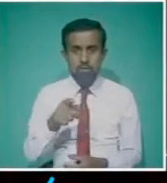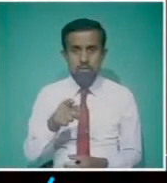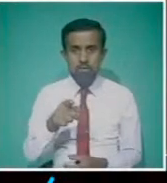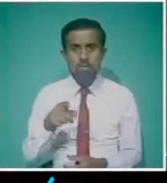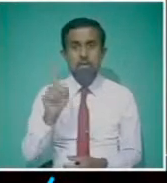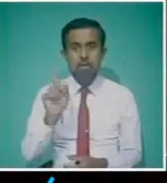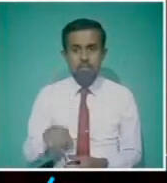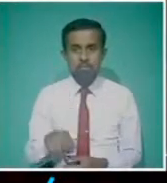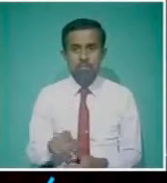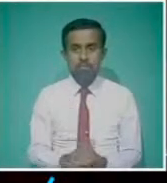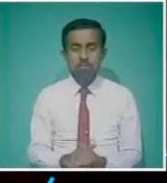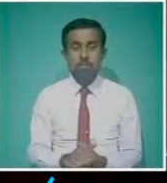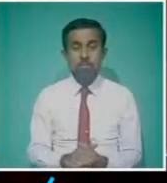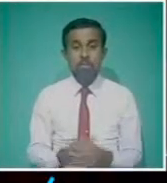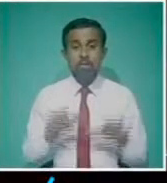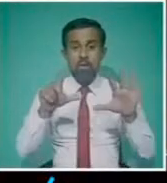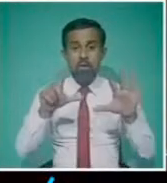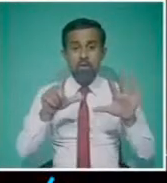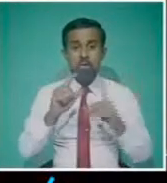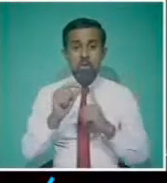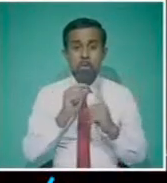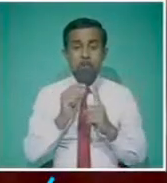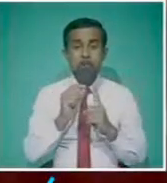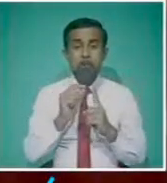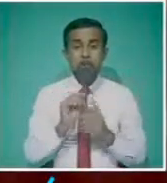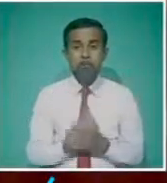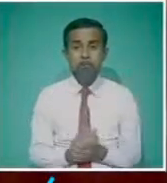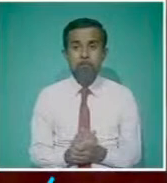ආයි. විෂය අංක 7 සභානායකතුමා.